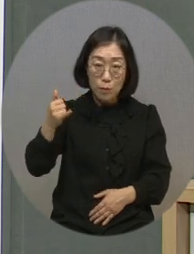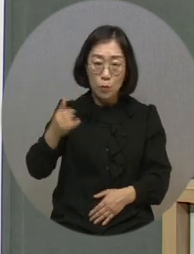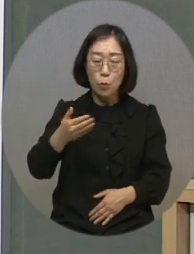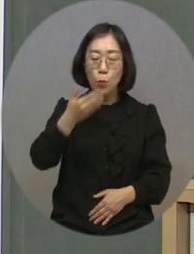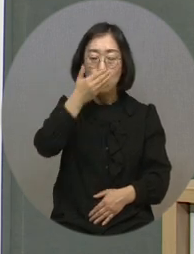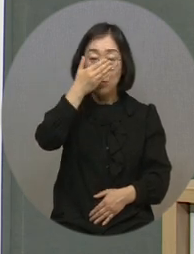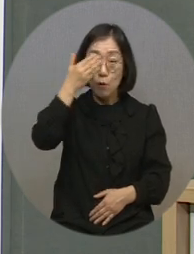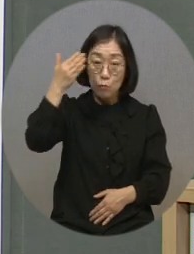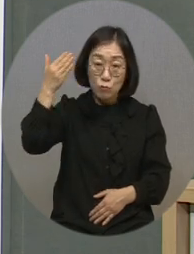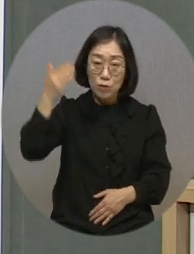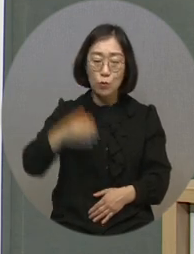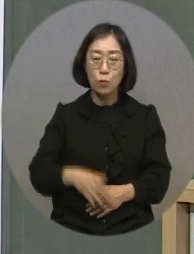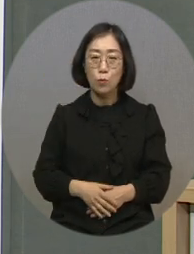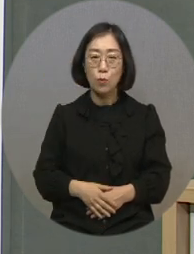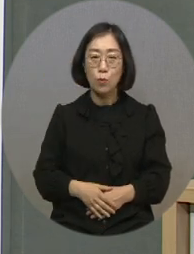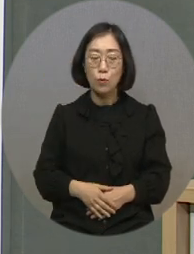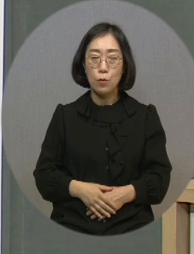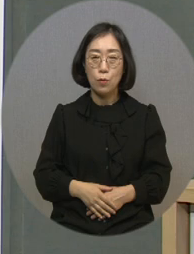젊으시고,